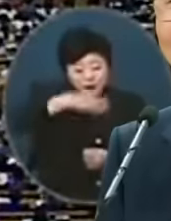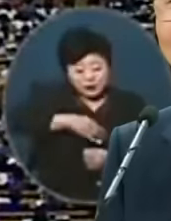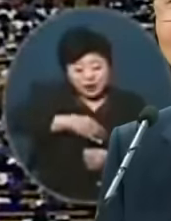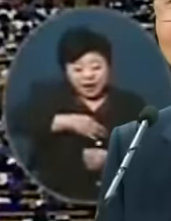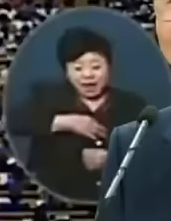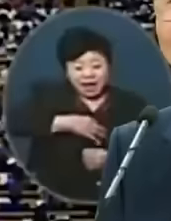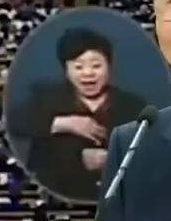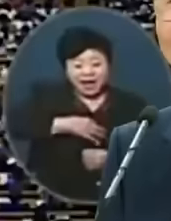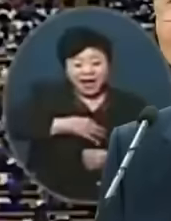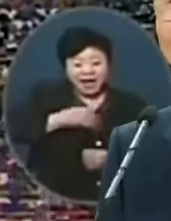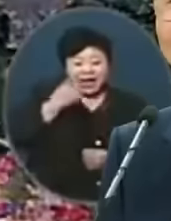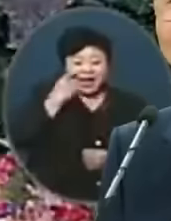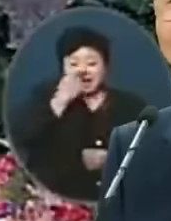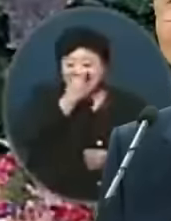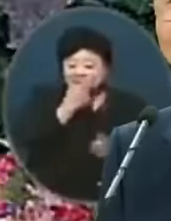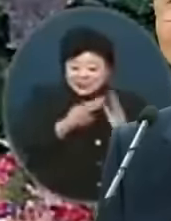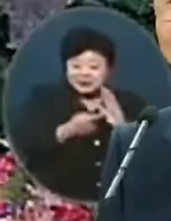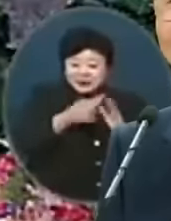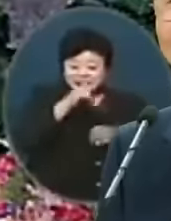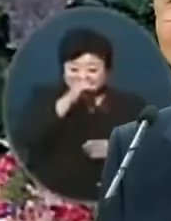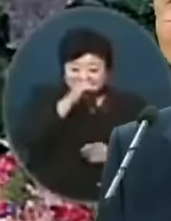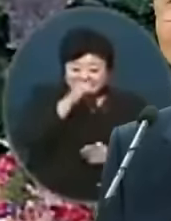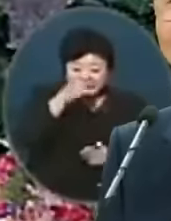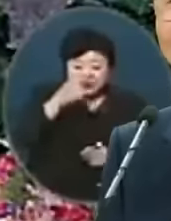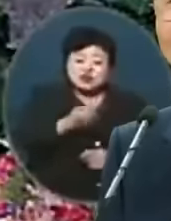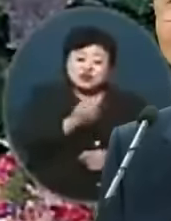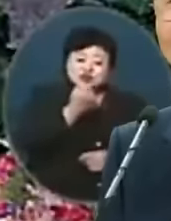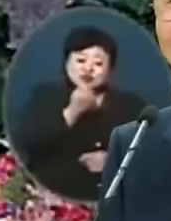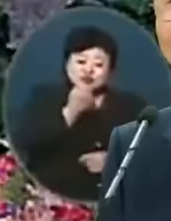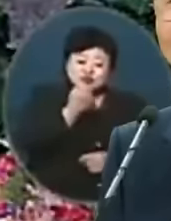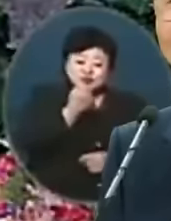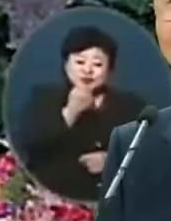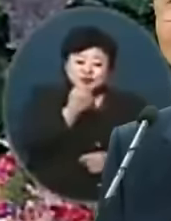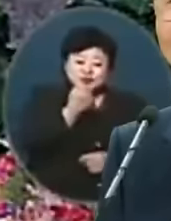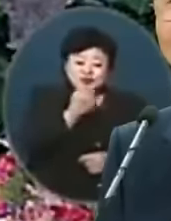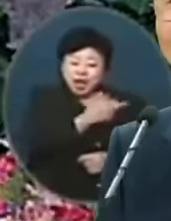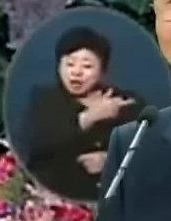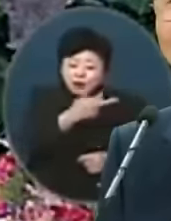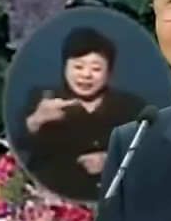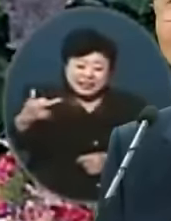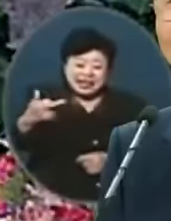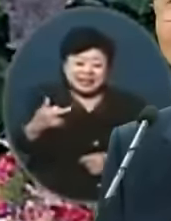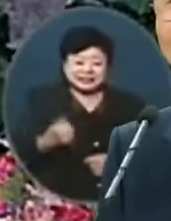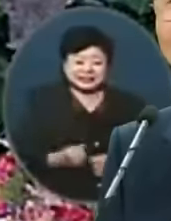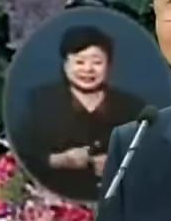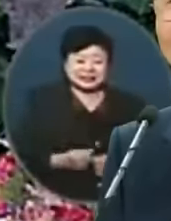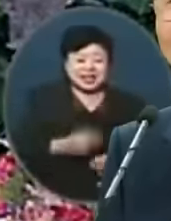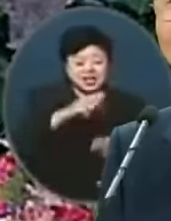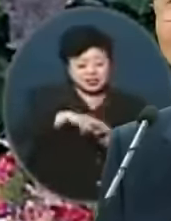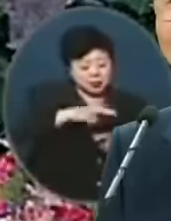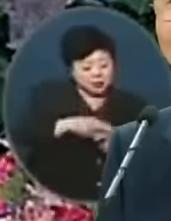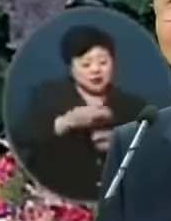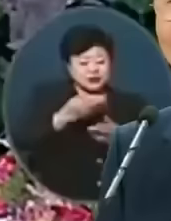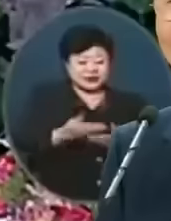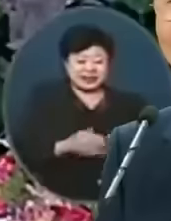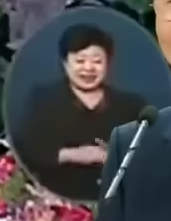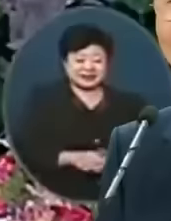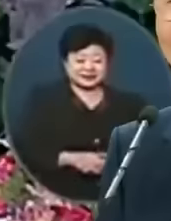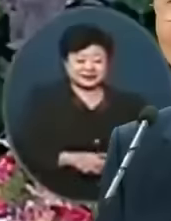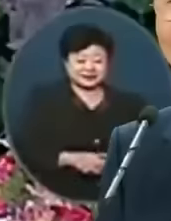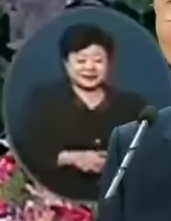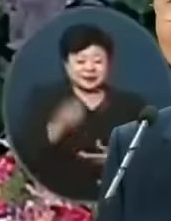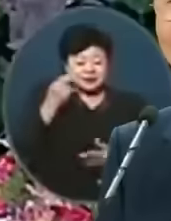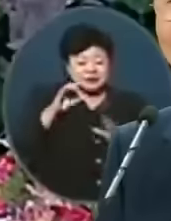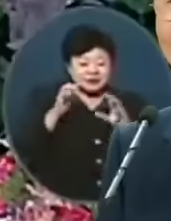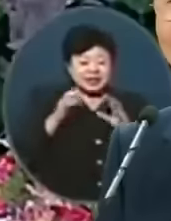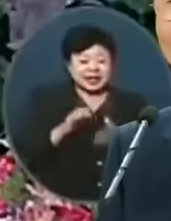이학적으로 증명된 바 된 것입니다. 웃음은 굉장한 선물인 것입니다.